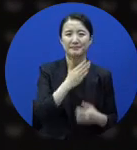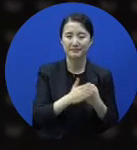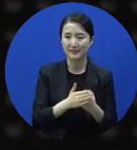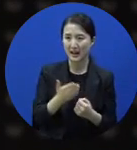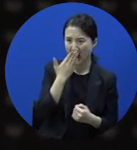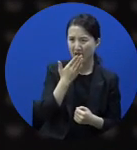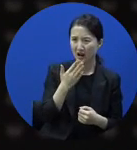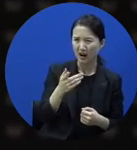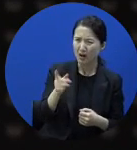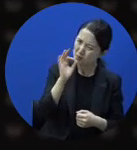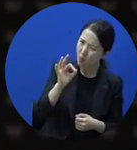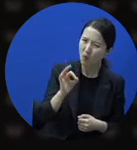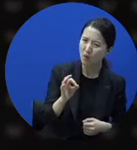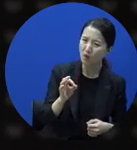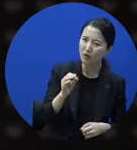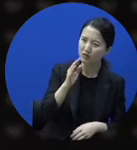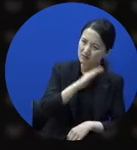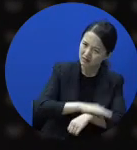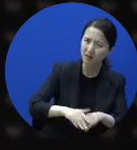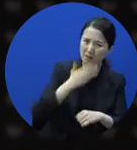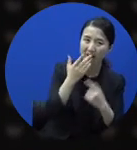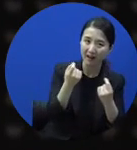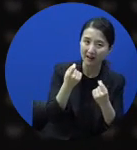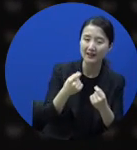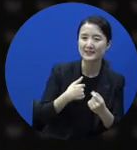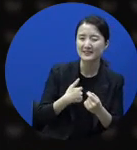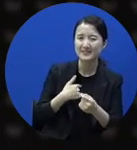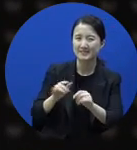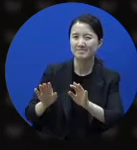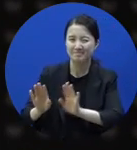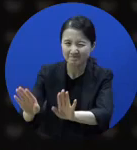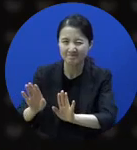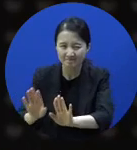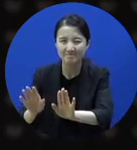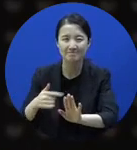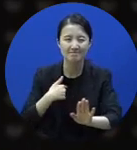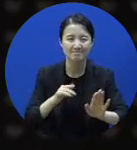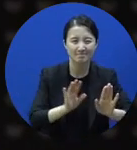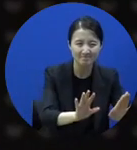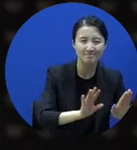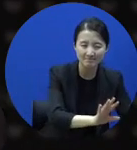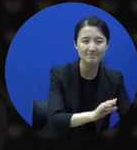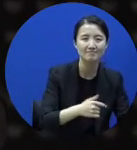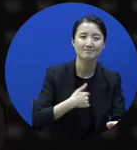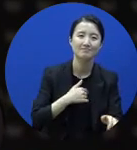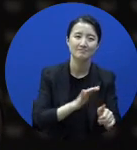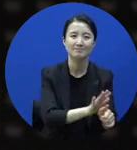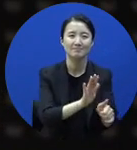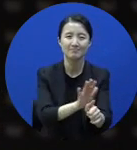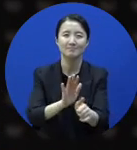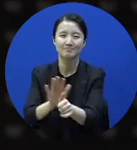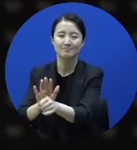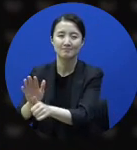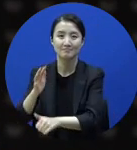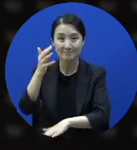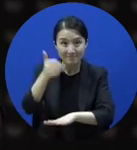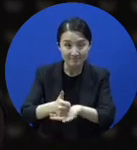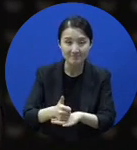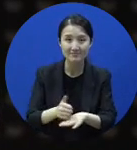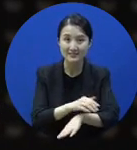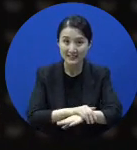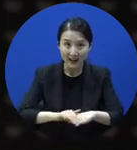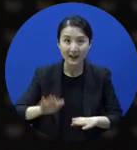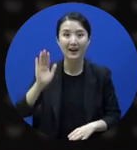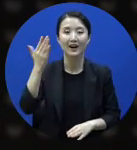있고 가능성이 있는 분들한테는 이렇게 확 밀어서 해드릴 경우가 많이 있습니다. 그래서 하고 나면 그분들은 항상 좋아하죠. 그때 못했으면 내가